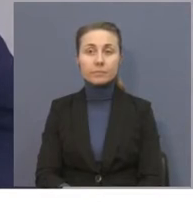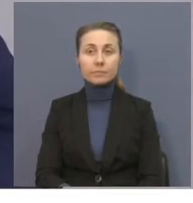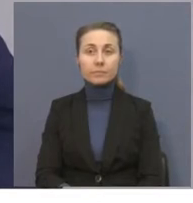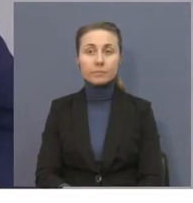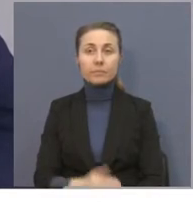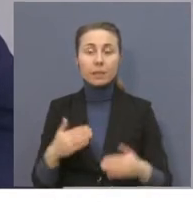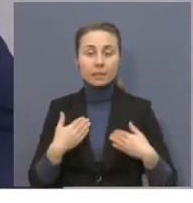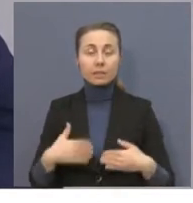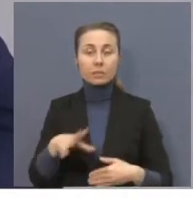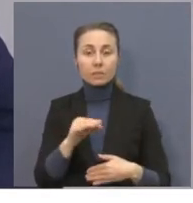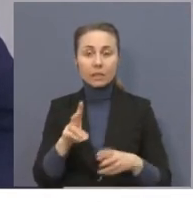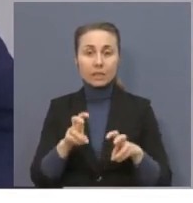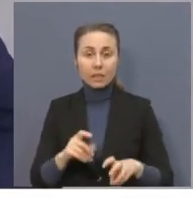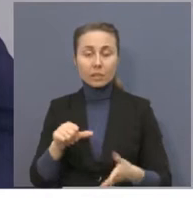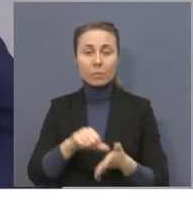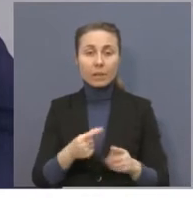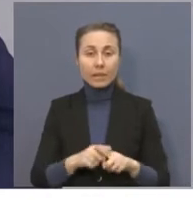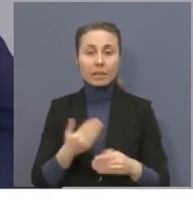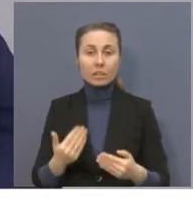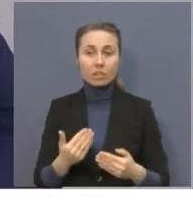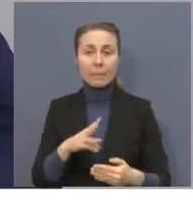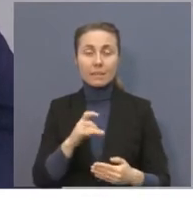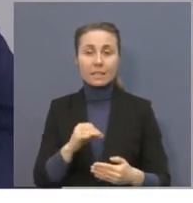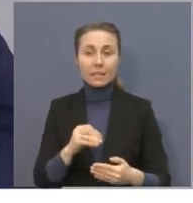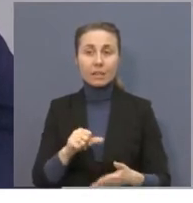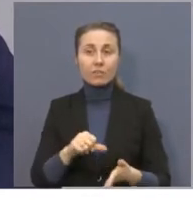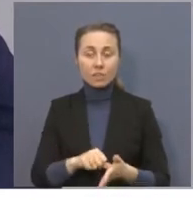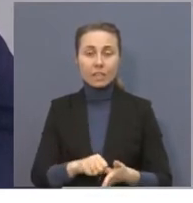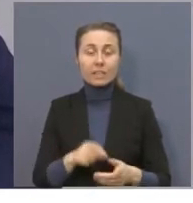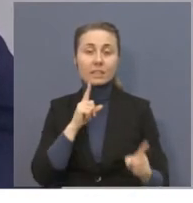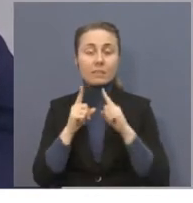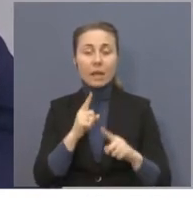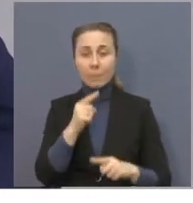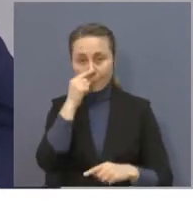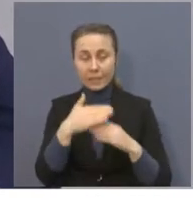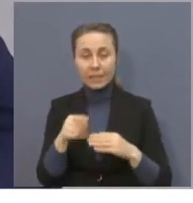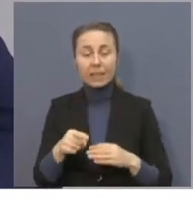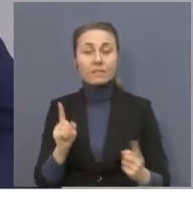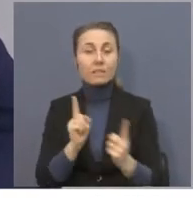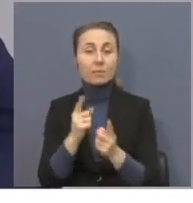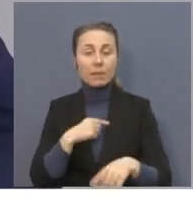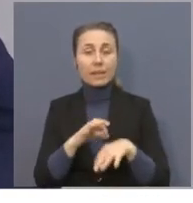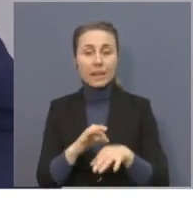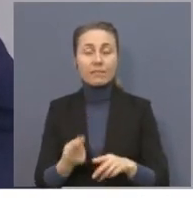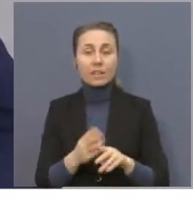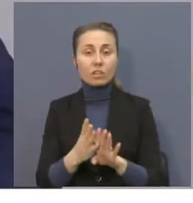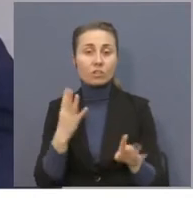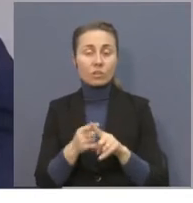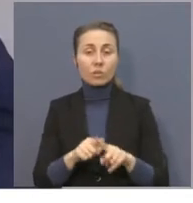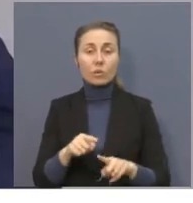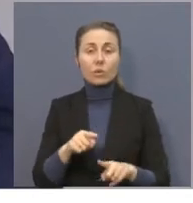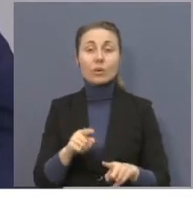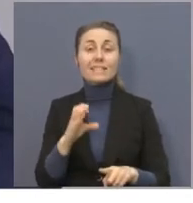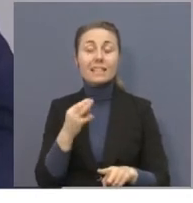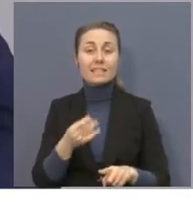біз мәслихаттың кезектен тыс сессиясын өткіздік. Уважаемые участники совещания, перед этой встречей мы провели внеочередную сессию Маслихата.